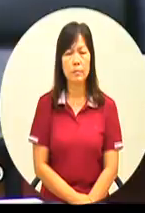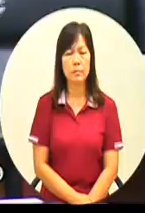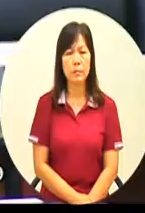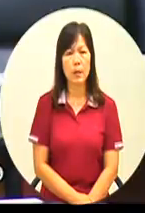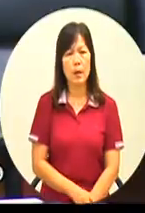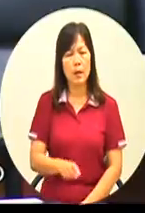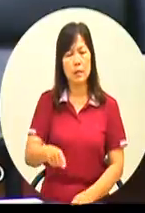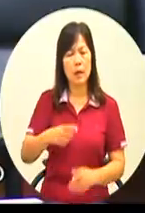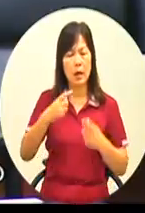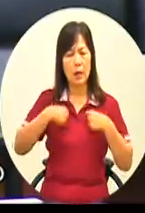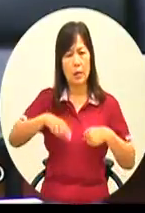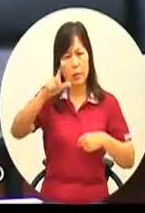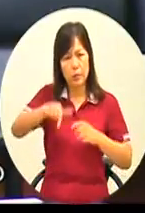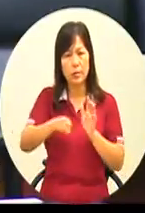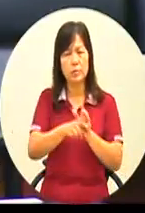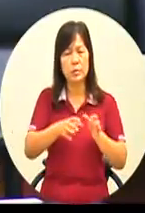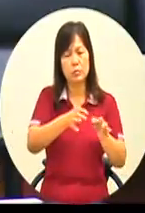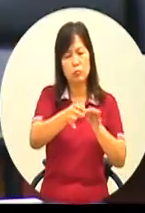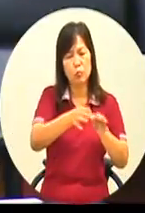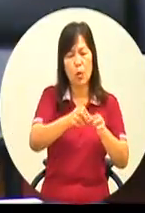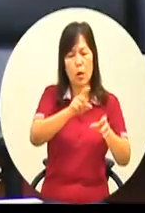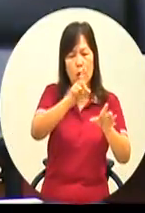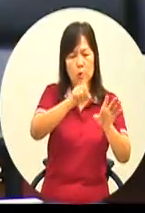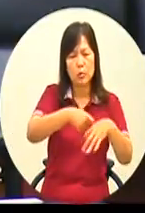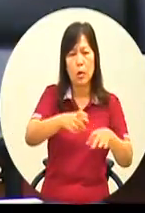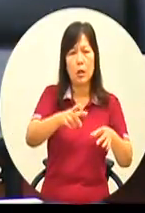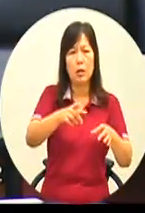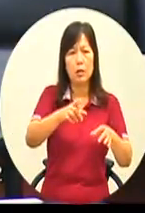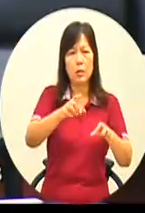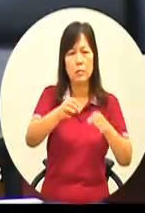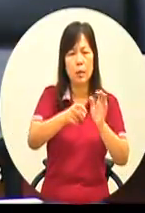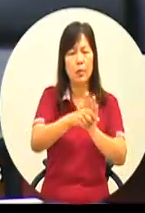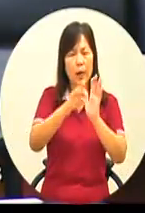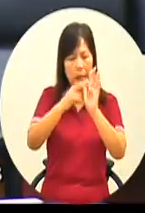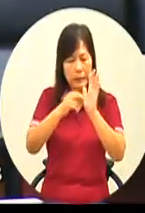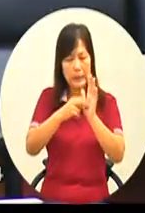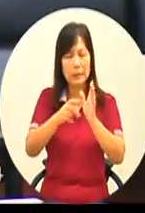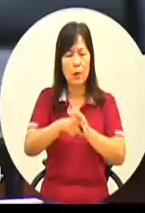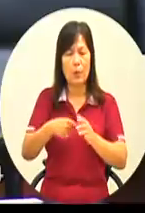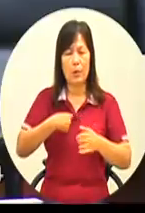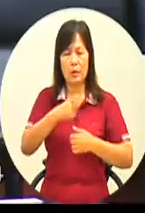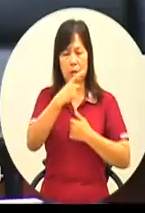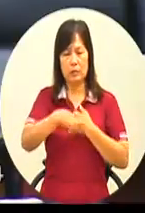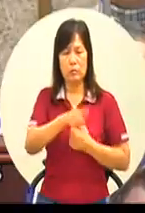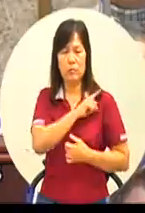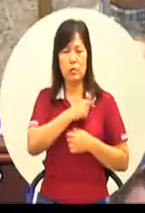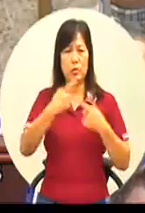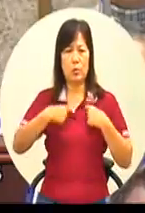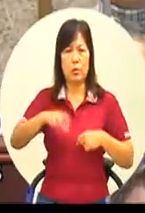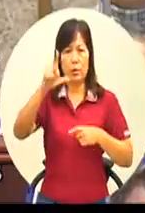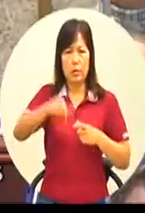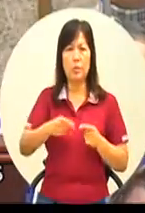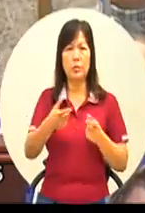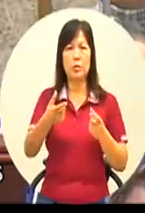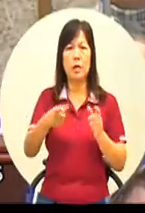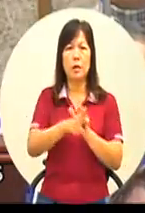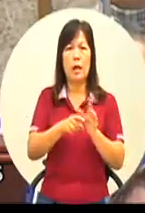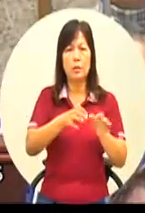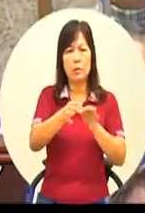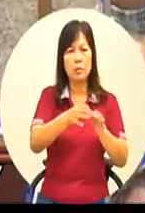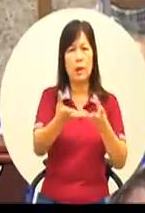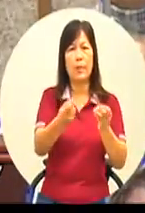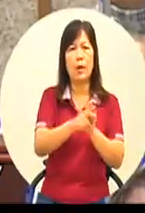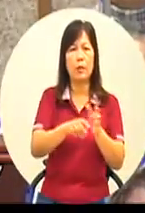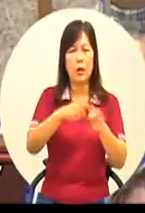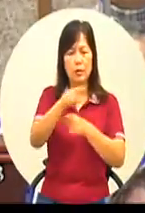其实律师也不是盈利事业，我先跟议员讲一下，因为我个人也是律师出身，他不是盈利事业，没有旋